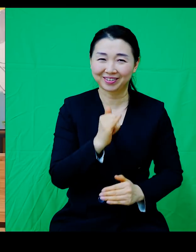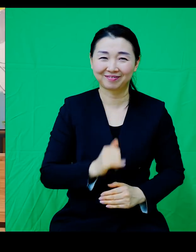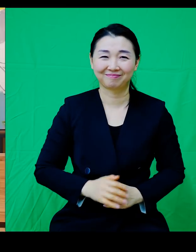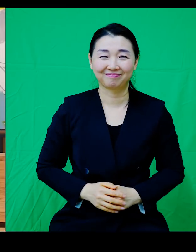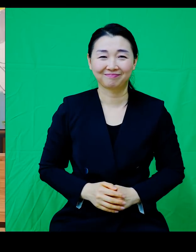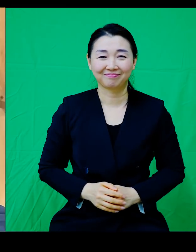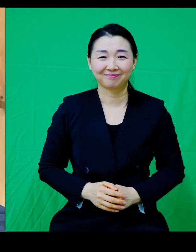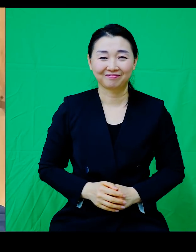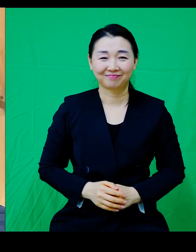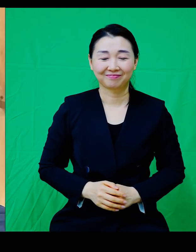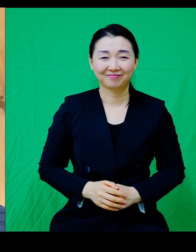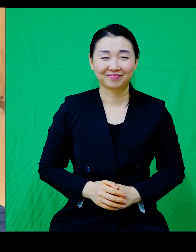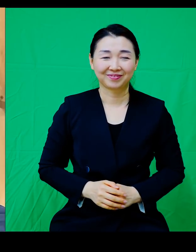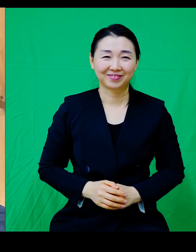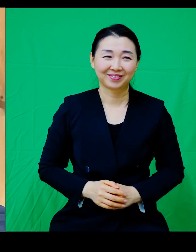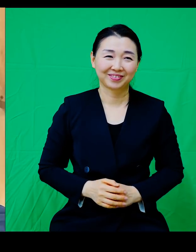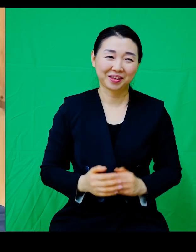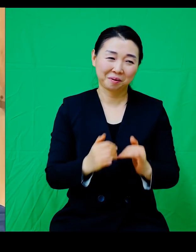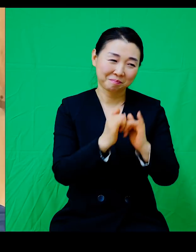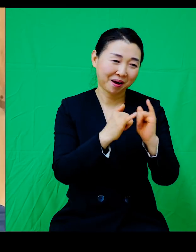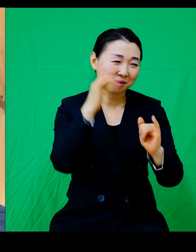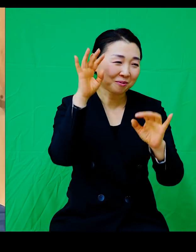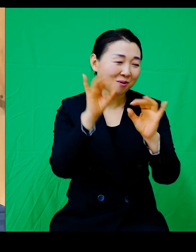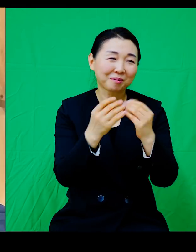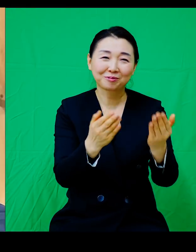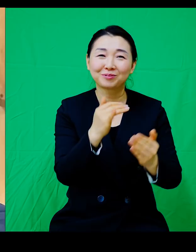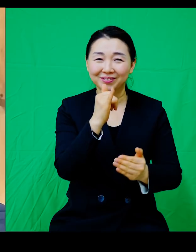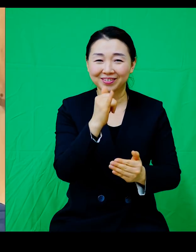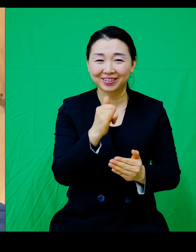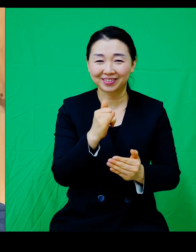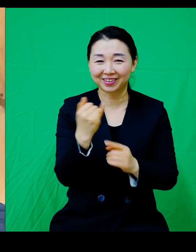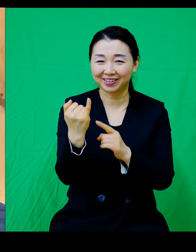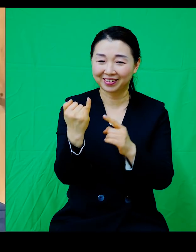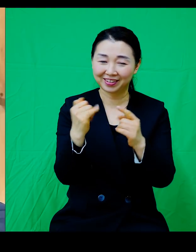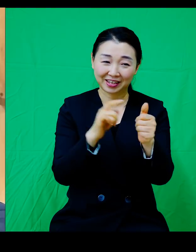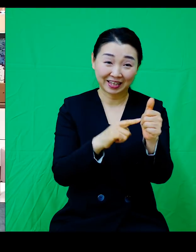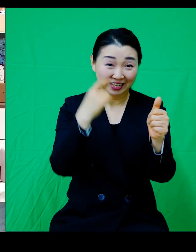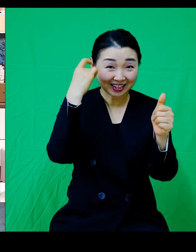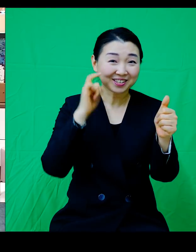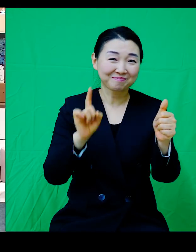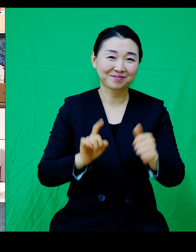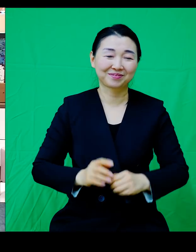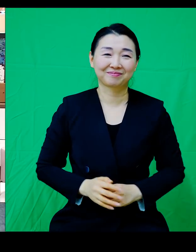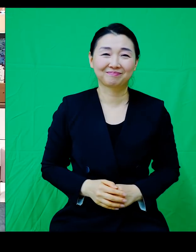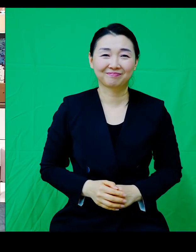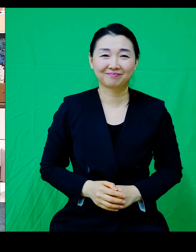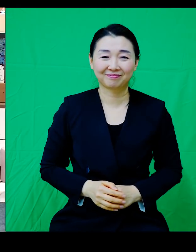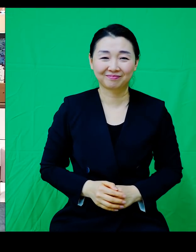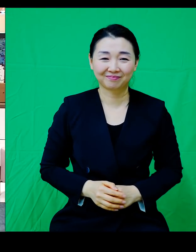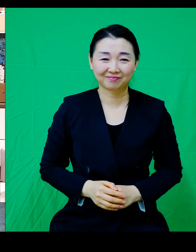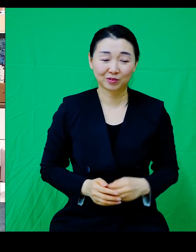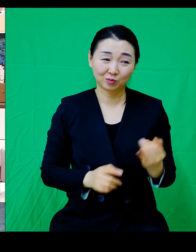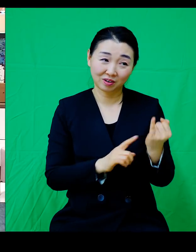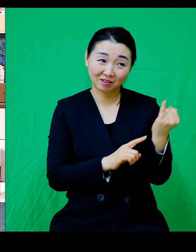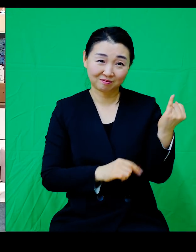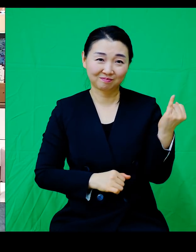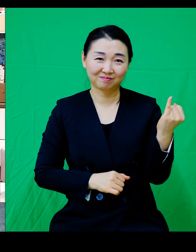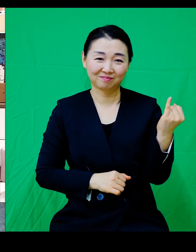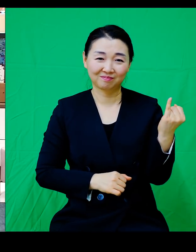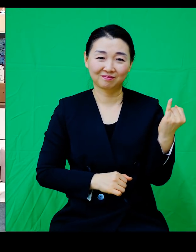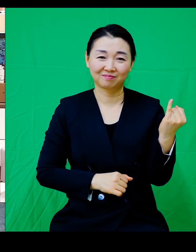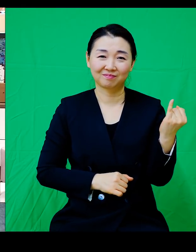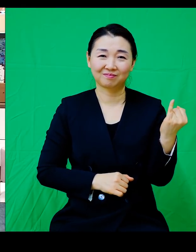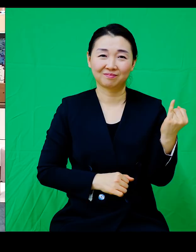이야기를 나누실 수 있을 것 같아요. 훨씬 공감해드릴 수 있을 것 같아요. 그럼요. 서영규 씨는 어떠셨어요? 저는 이제